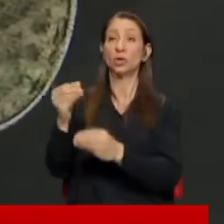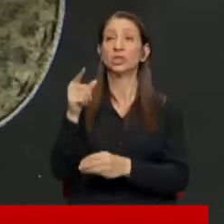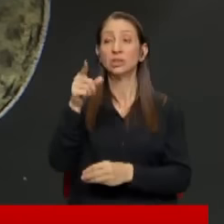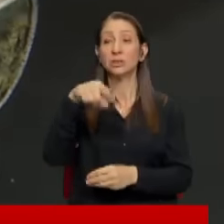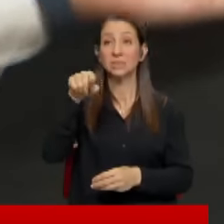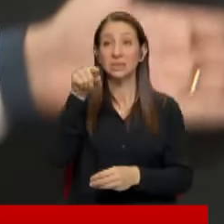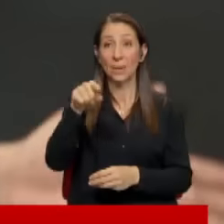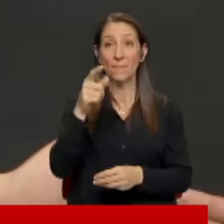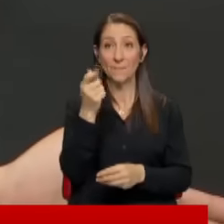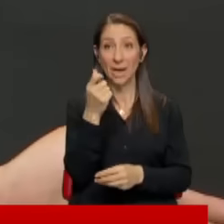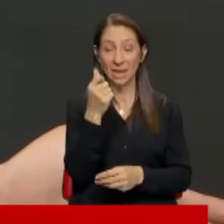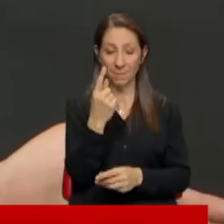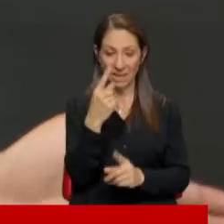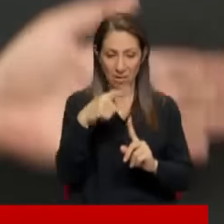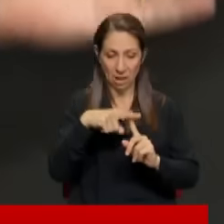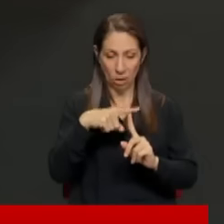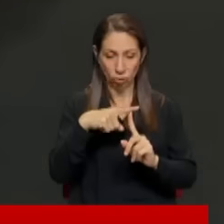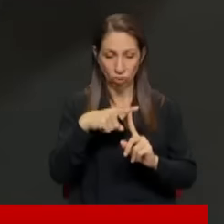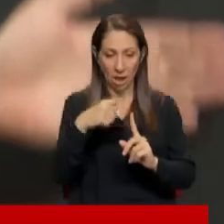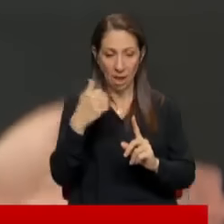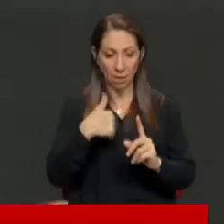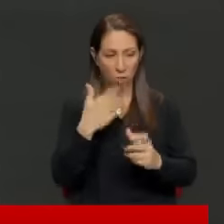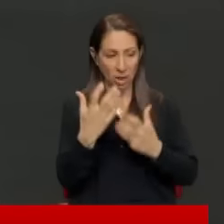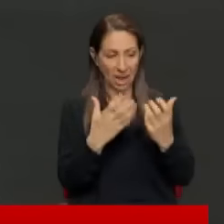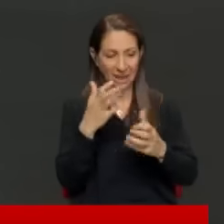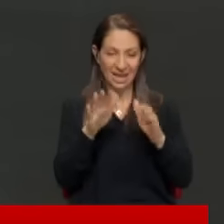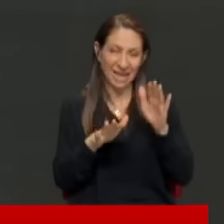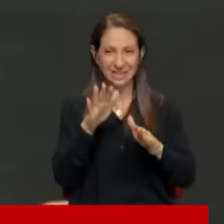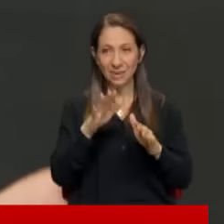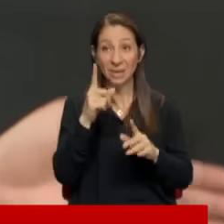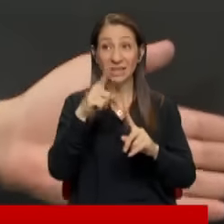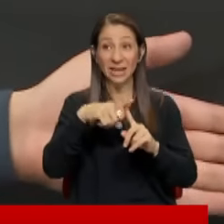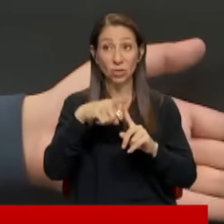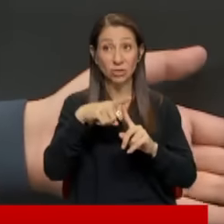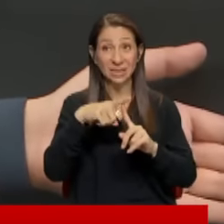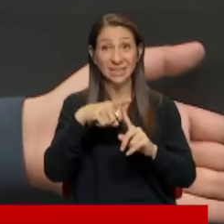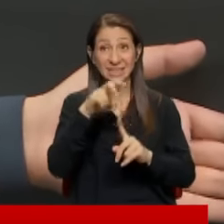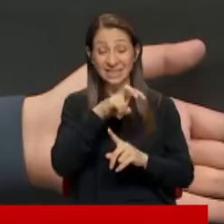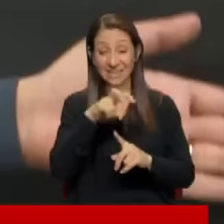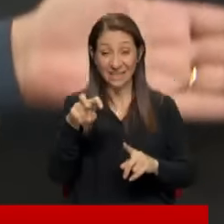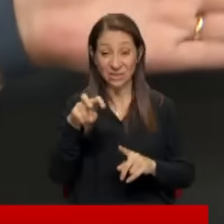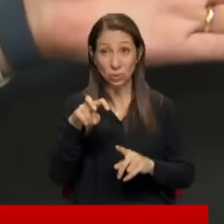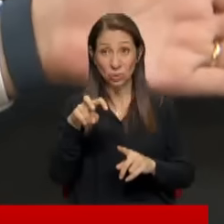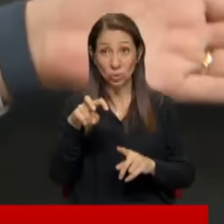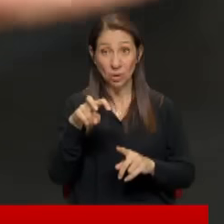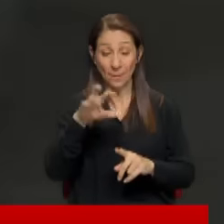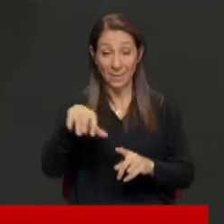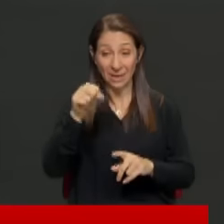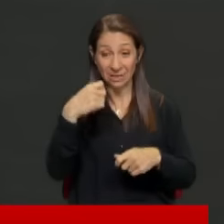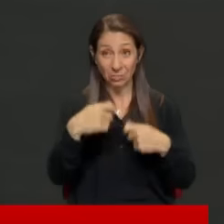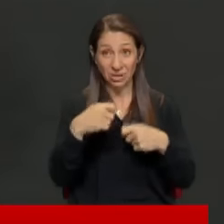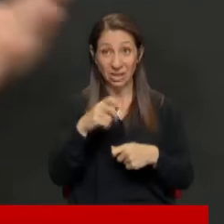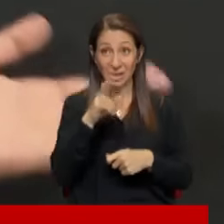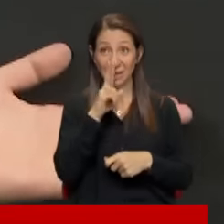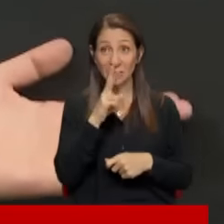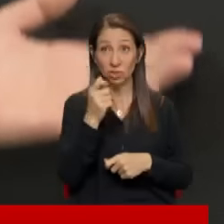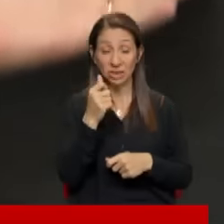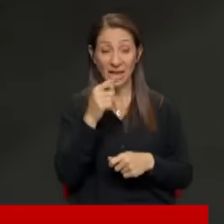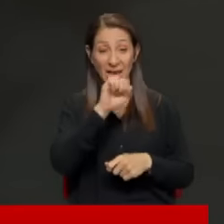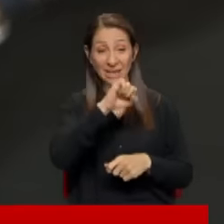siz paranın 1 trilyon lirasını, kamu kaynağının yaklaşık 1 trilyon lirasının 800 lirası Merkez Bankası'nda, 200